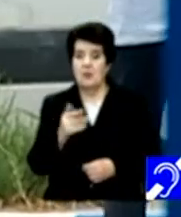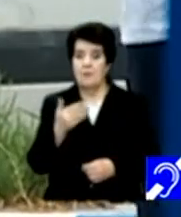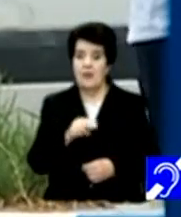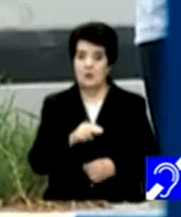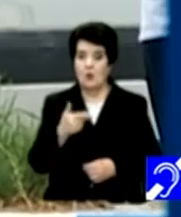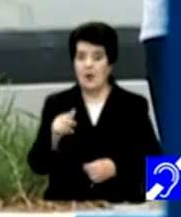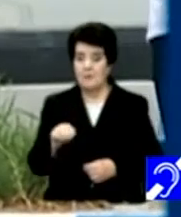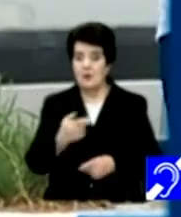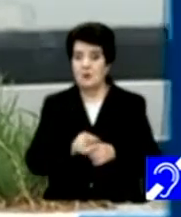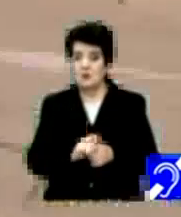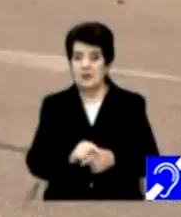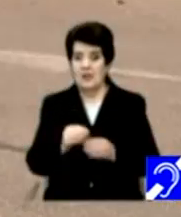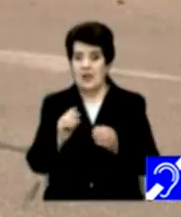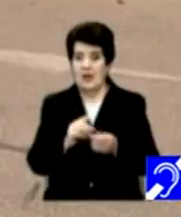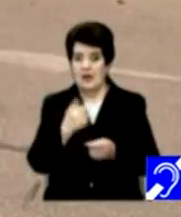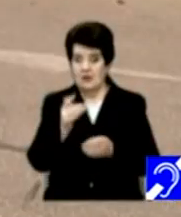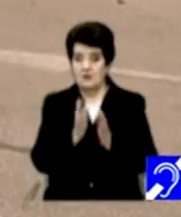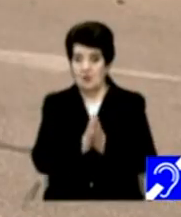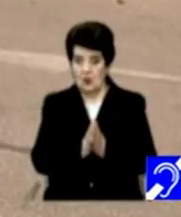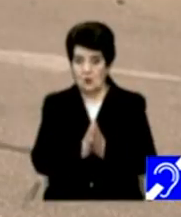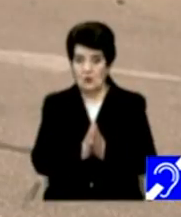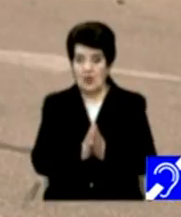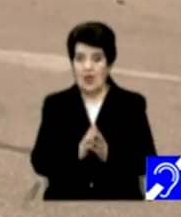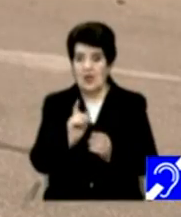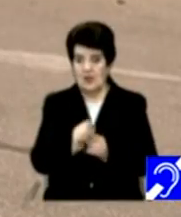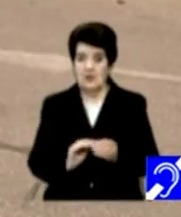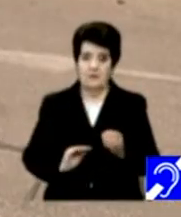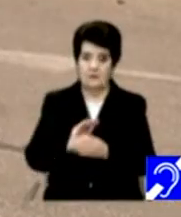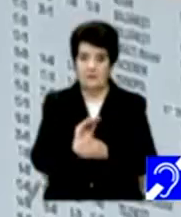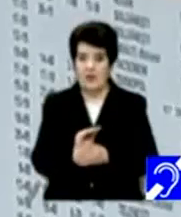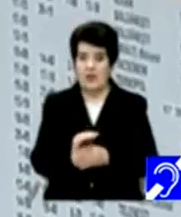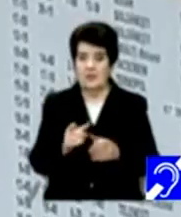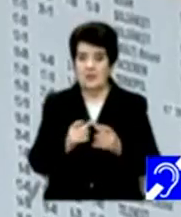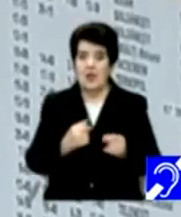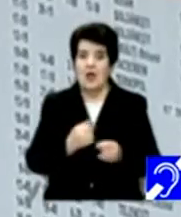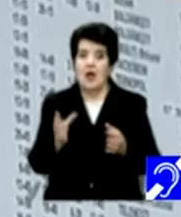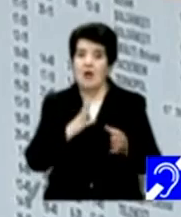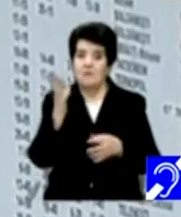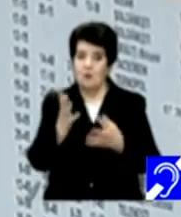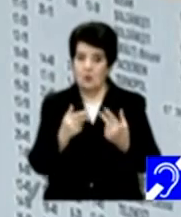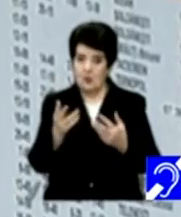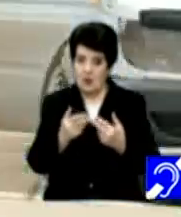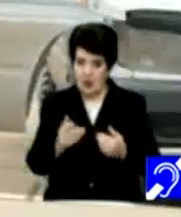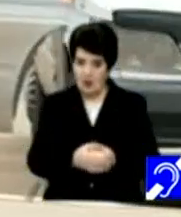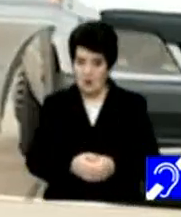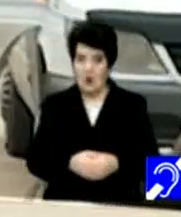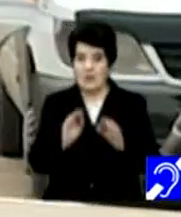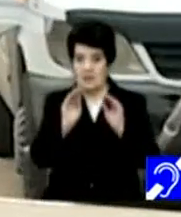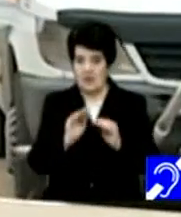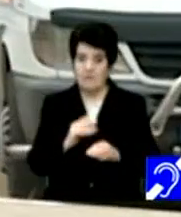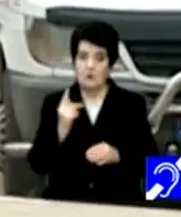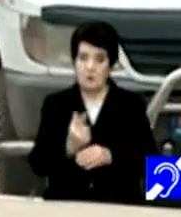a cerut revizuirea tarifelor, dar nu a primit niciun răspuns. Noi am făcut calcule și ele arată că tariful trebuie